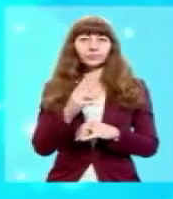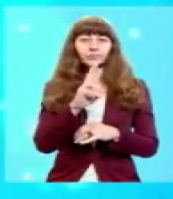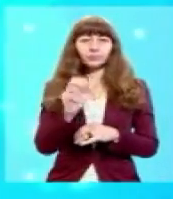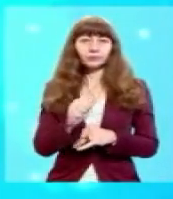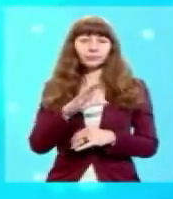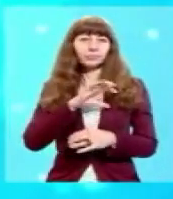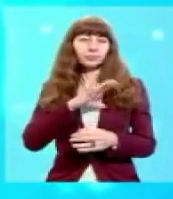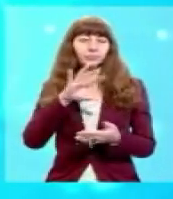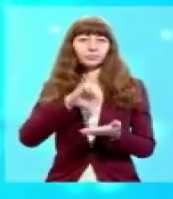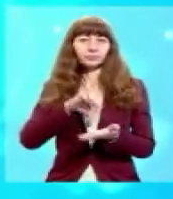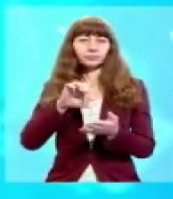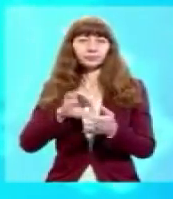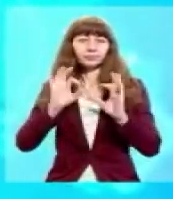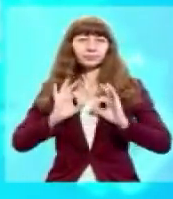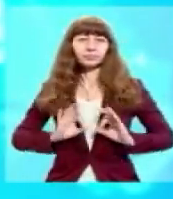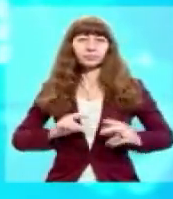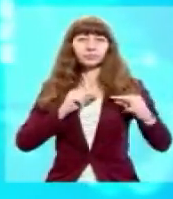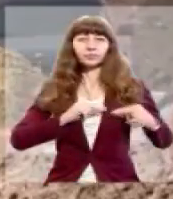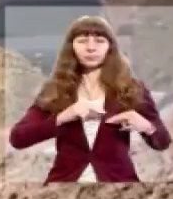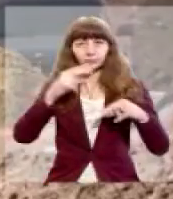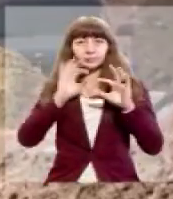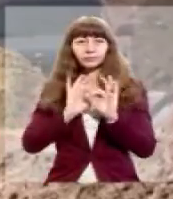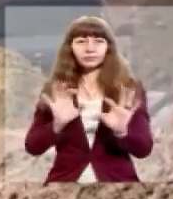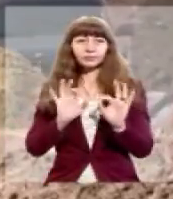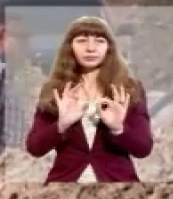еңбек инспекциясының өкілдері мәлім етті.